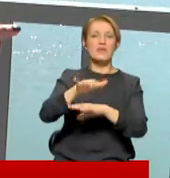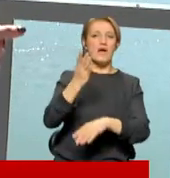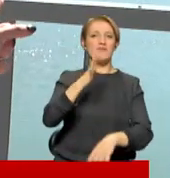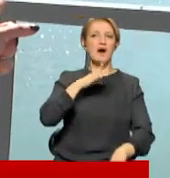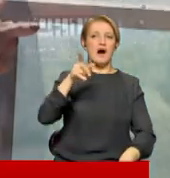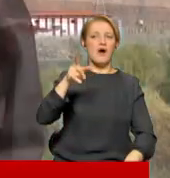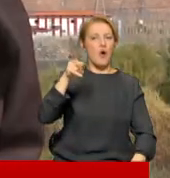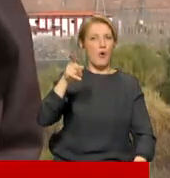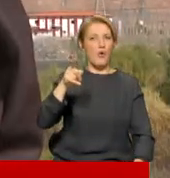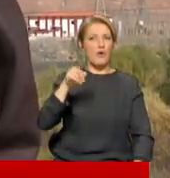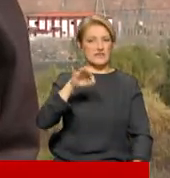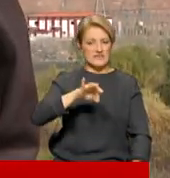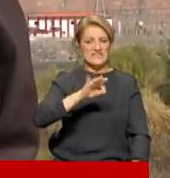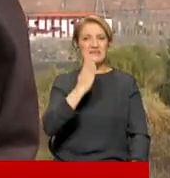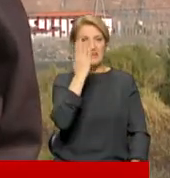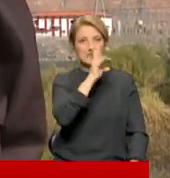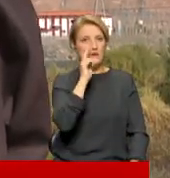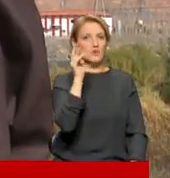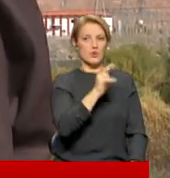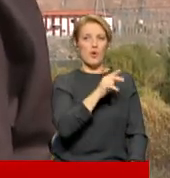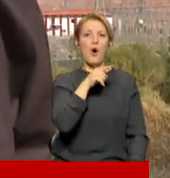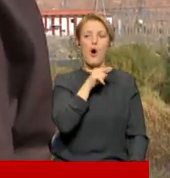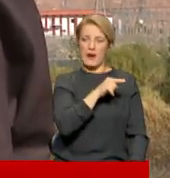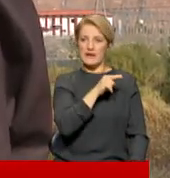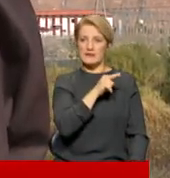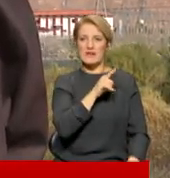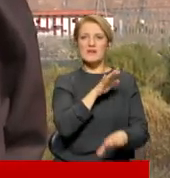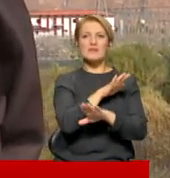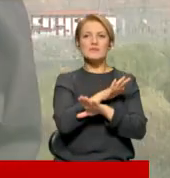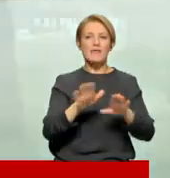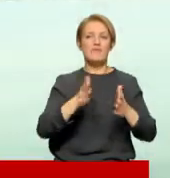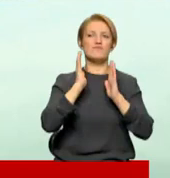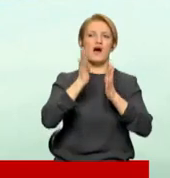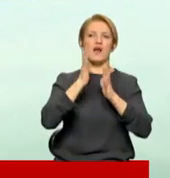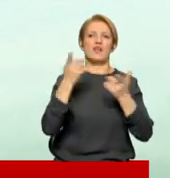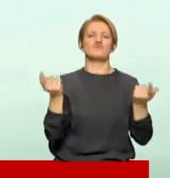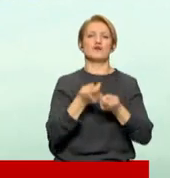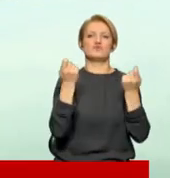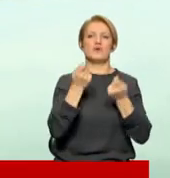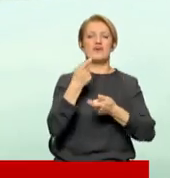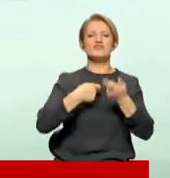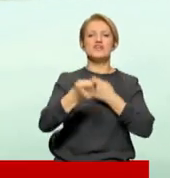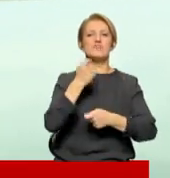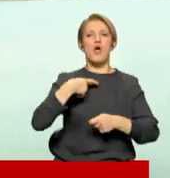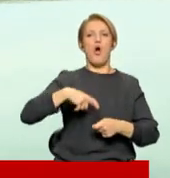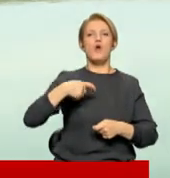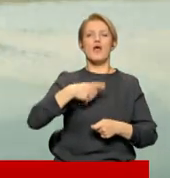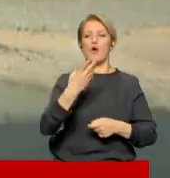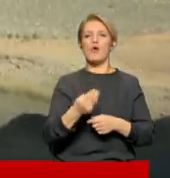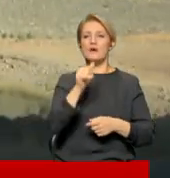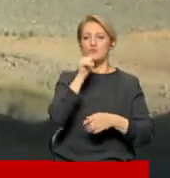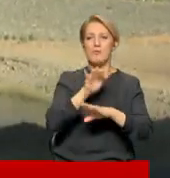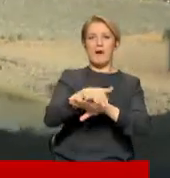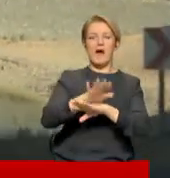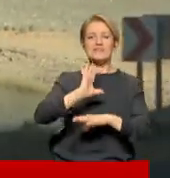o barajsa şimdi gittiğimizde göreceğiz orada tam faaliyet çalışıyorlar İşletmesi özel olan bir baraj